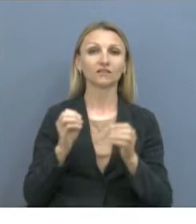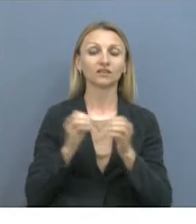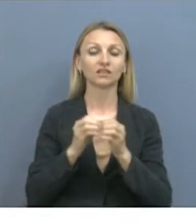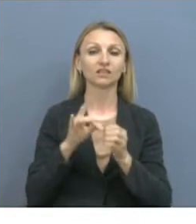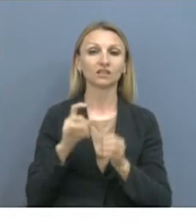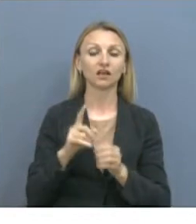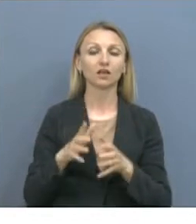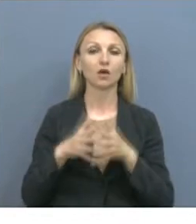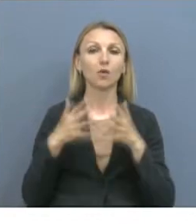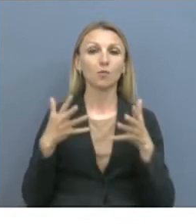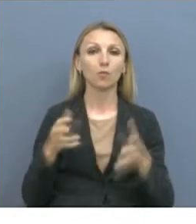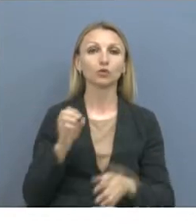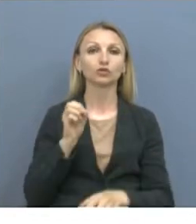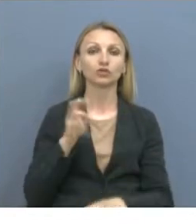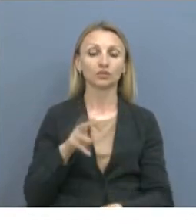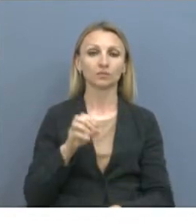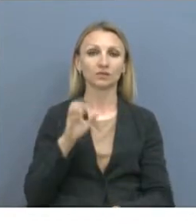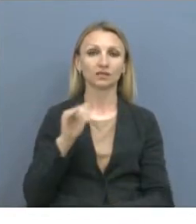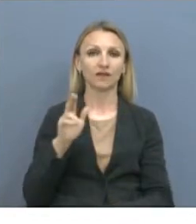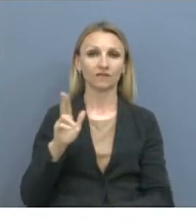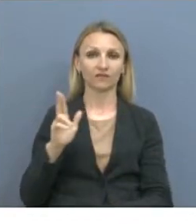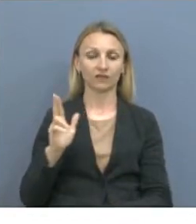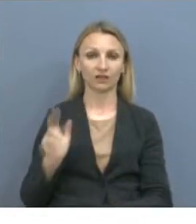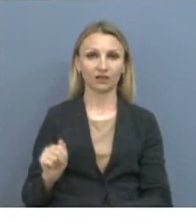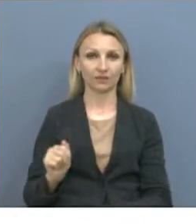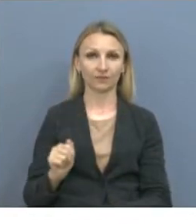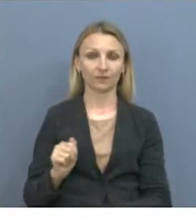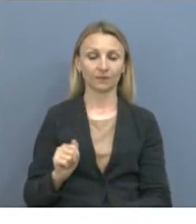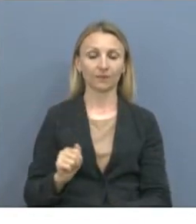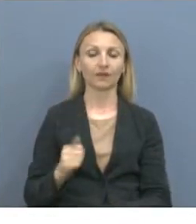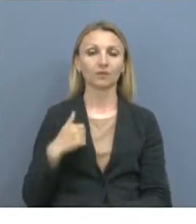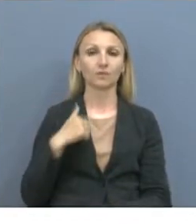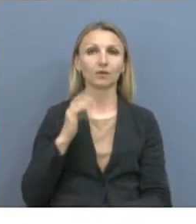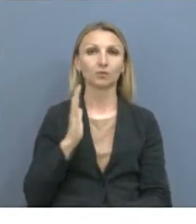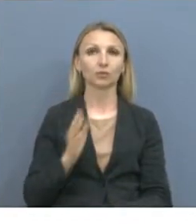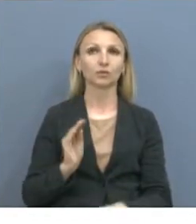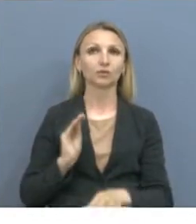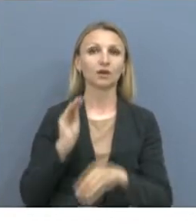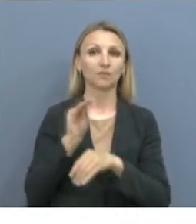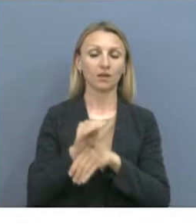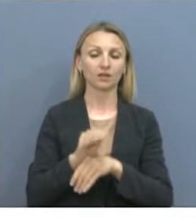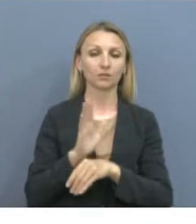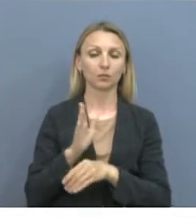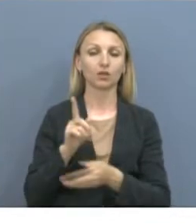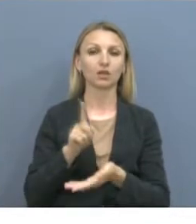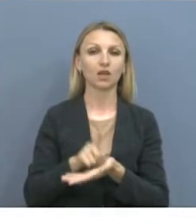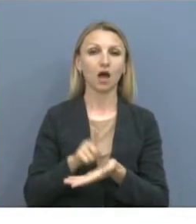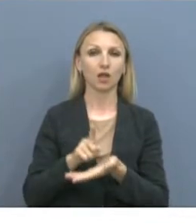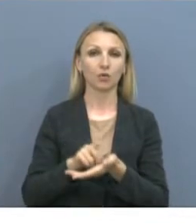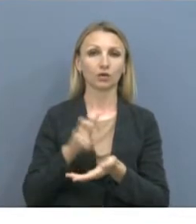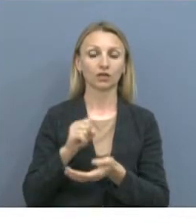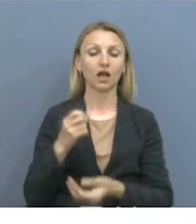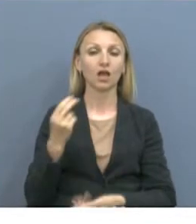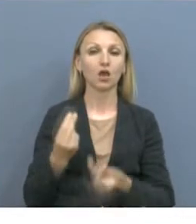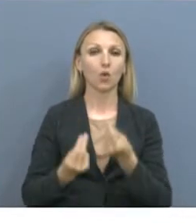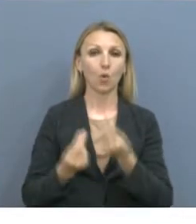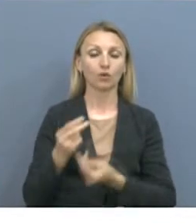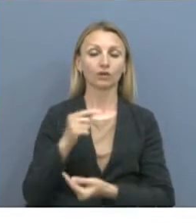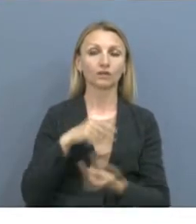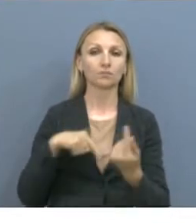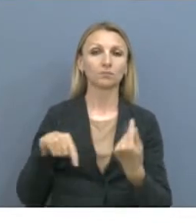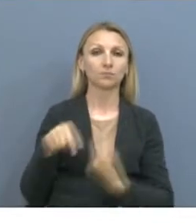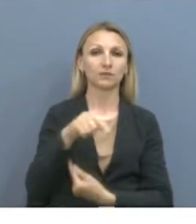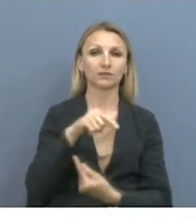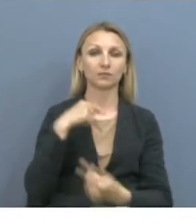чем на наземные кассы ставка. И, соответственно, мы будем дополнительно иметь налог на игорный бизнес. Мы наконец-то